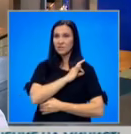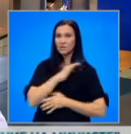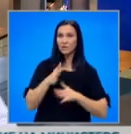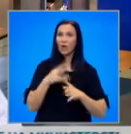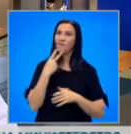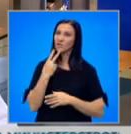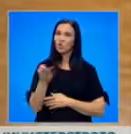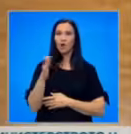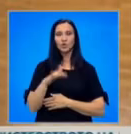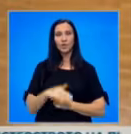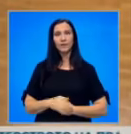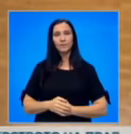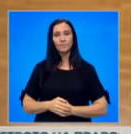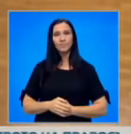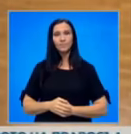още от нея.